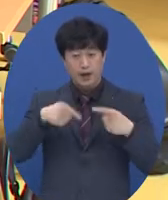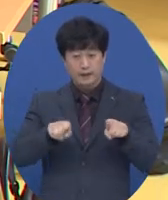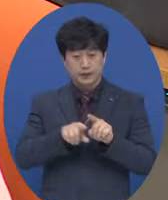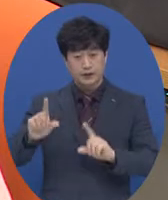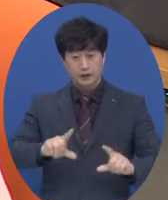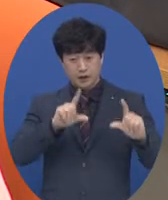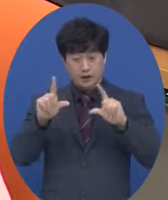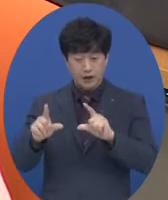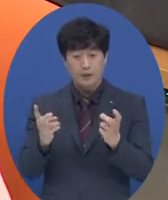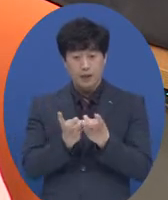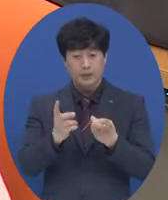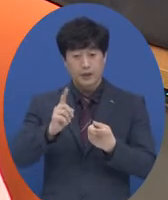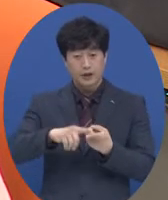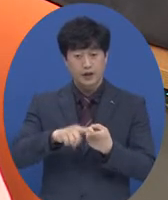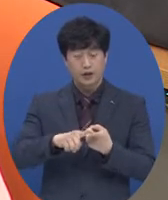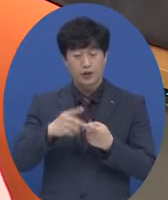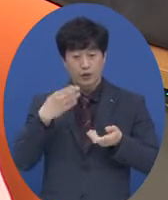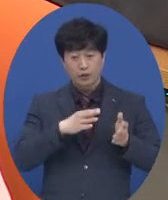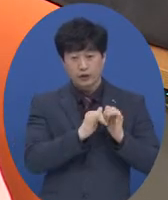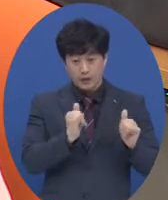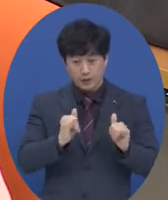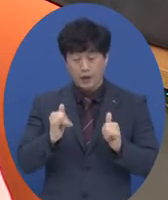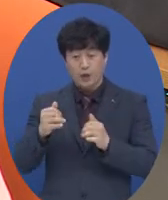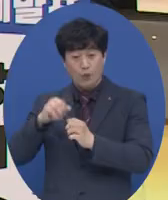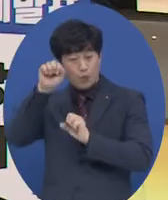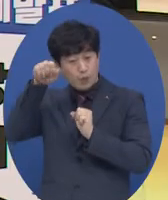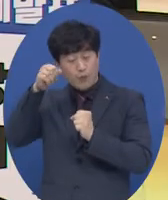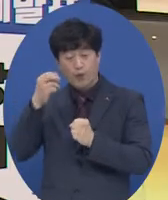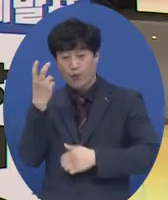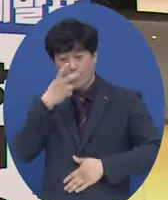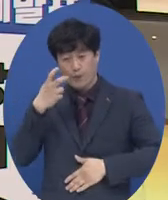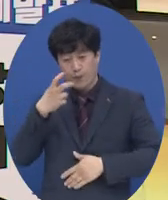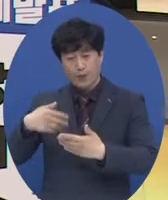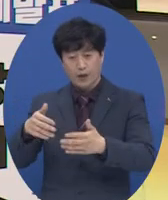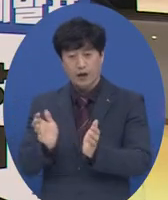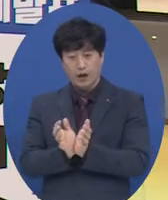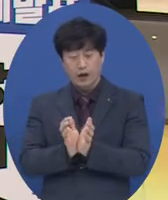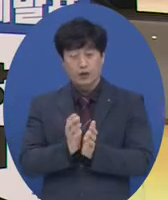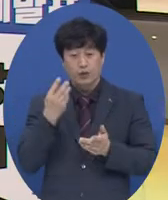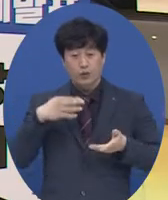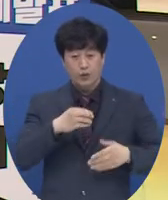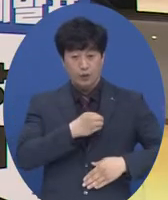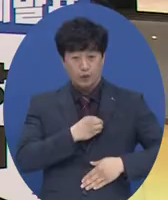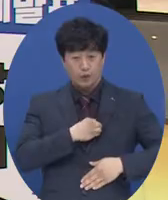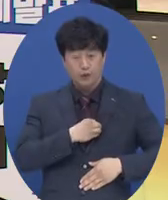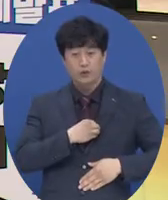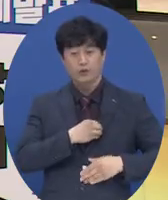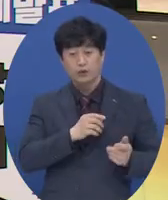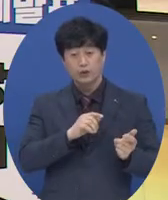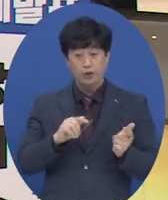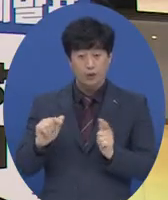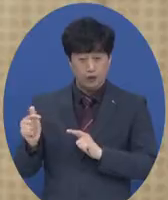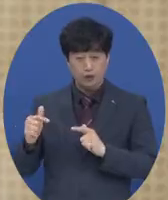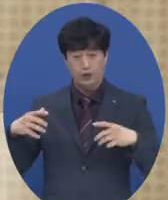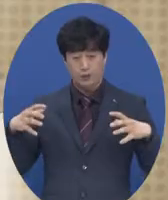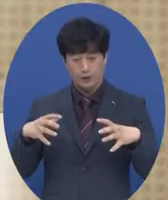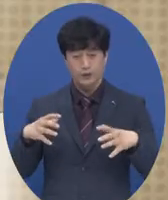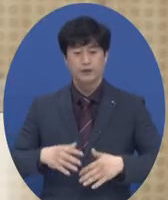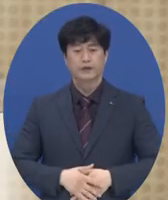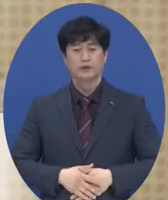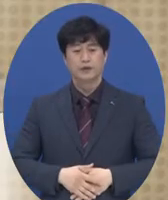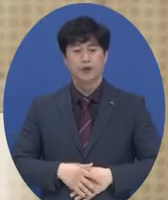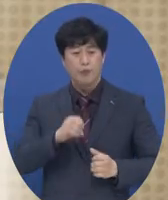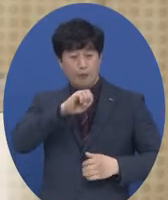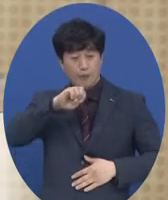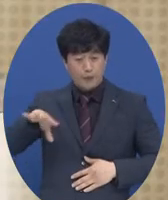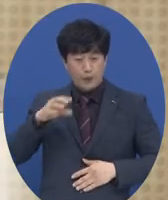대해 경기도민과 동물보호단체, 도의원, 그리고 공무원 등 각계각층이 중지를 모읍니다. 유기동물